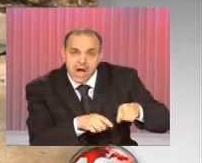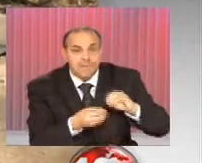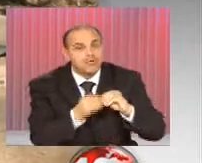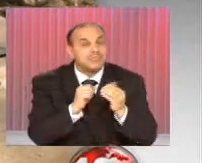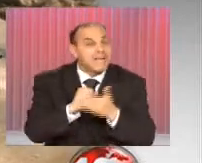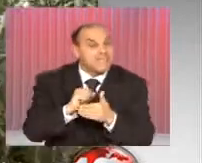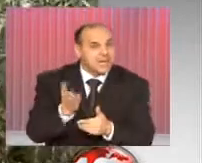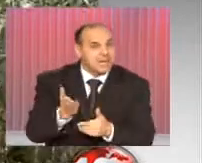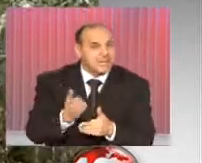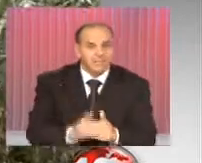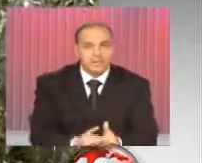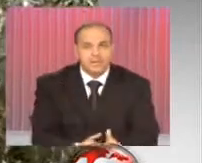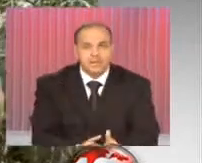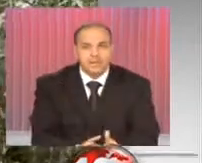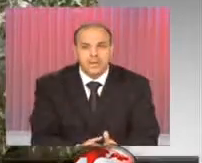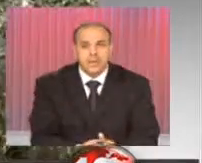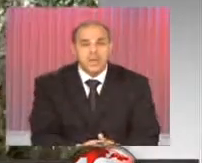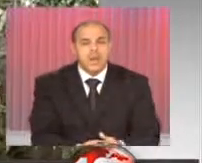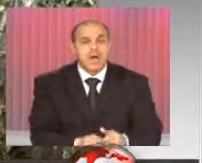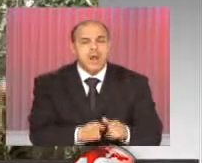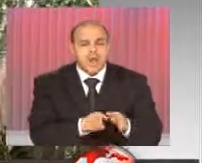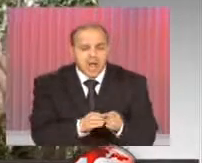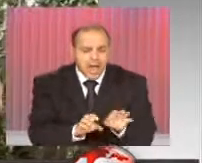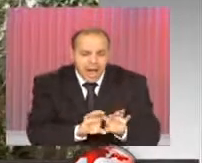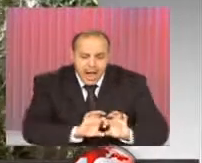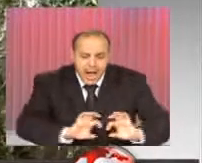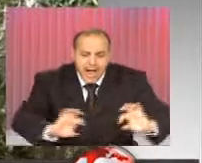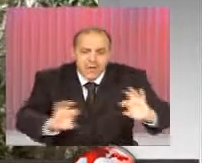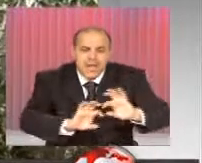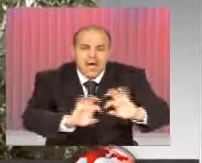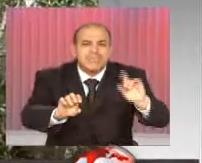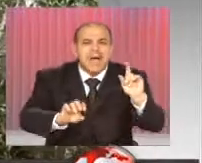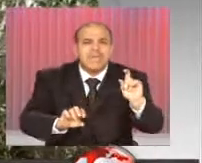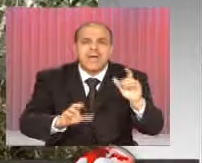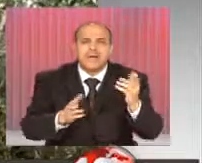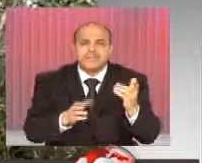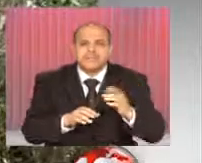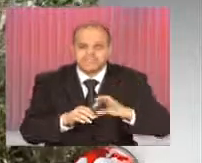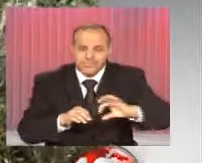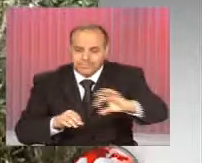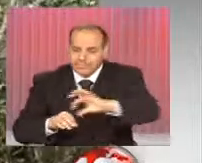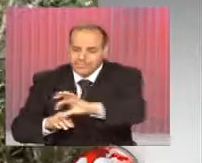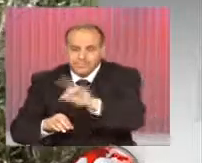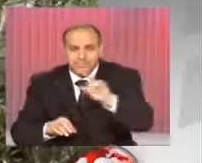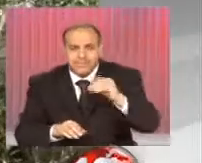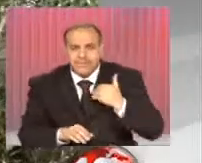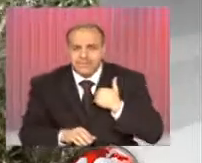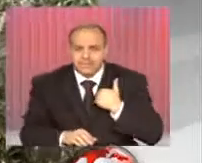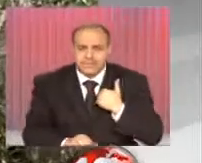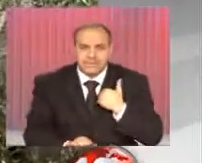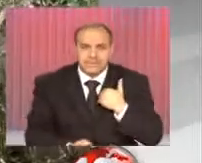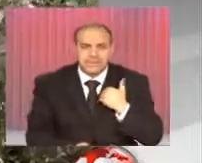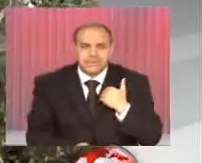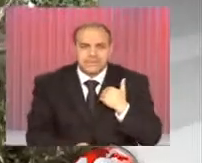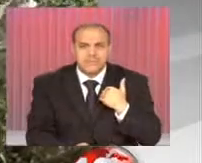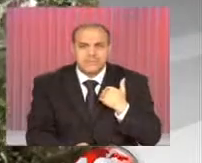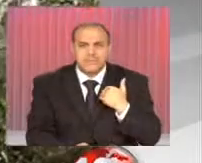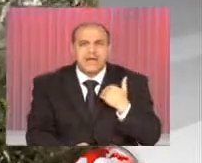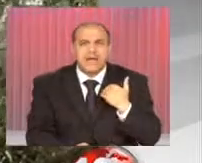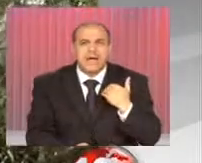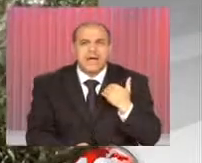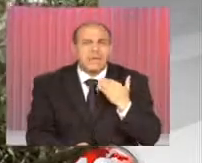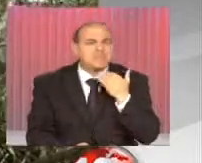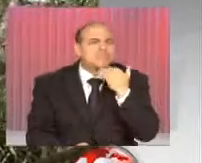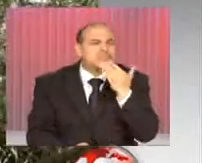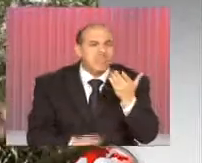الفلاحية. القنوات اللي في متمانة قاعدة في متن تتفرغ في تجيب للمناطق السخوية قنوات معناها